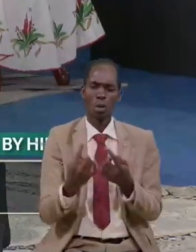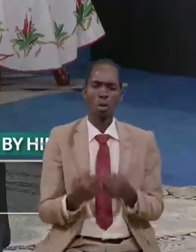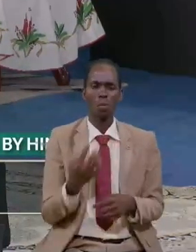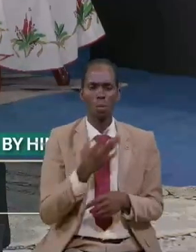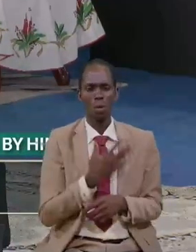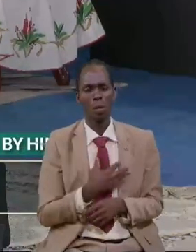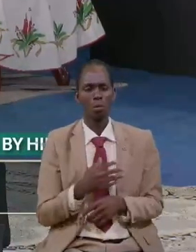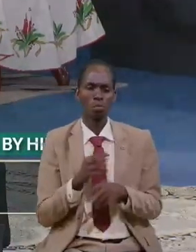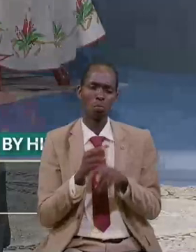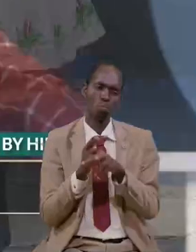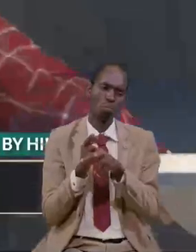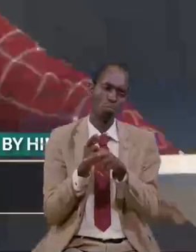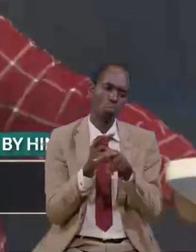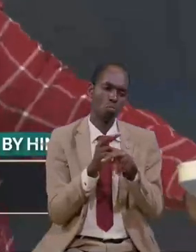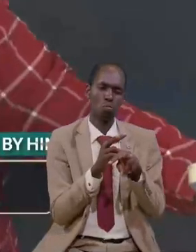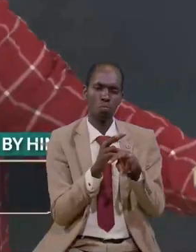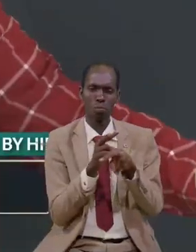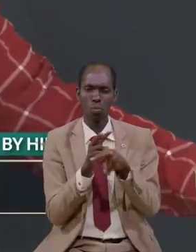réalisé.